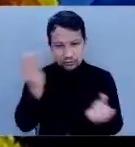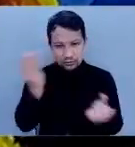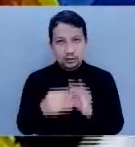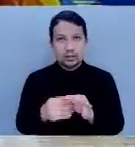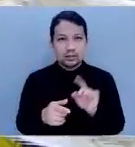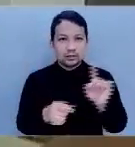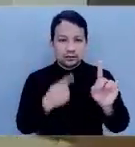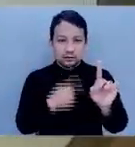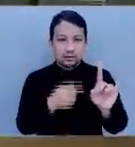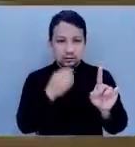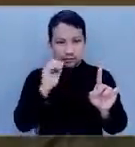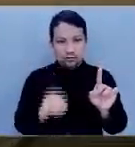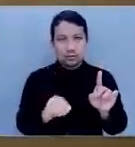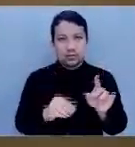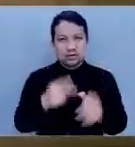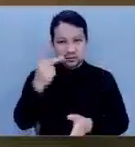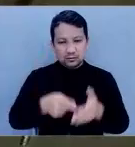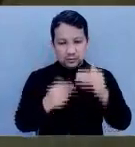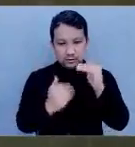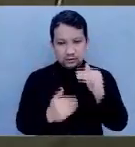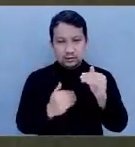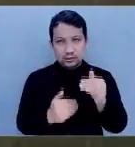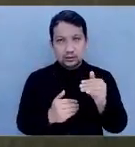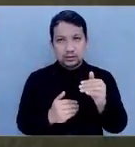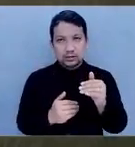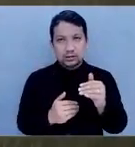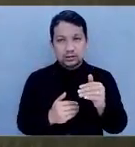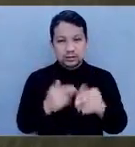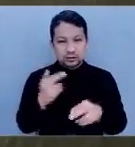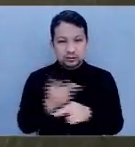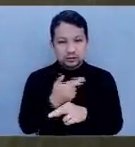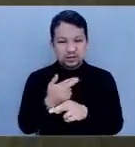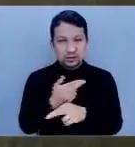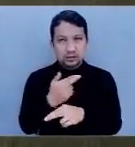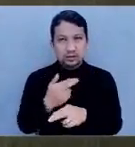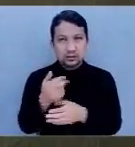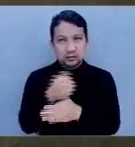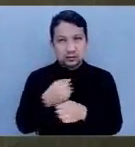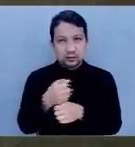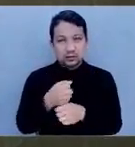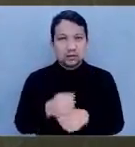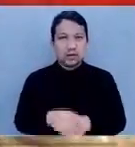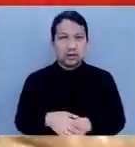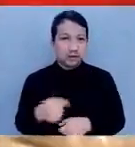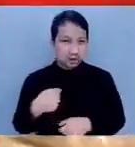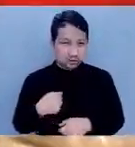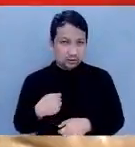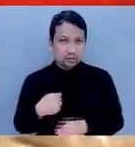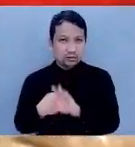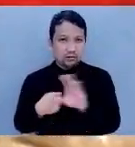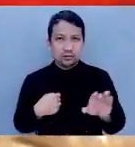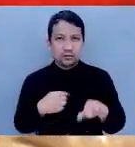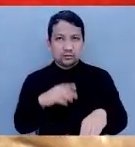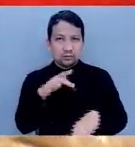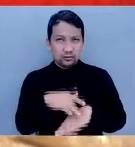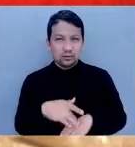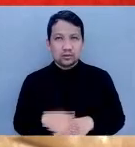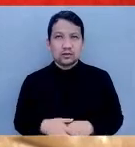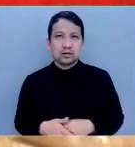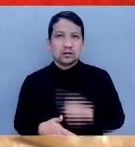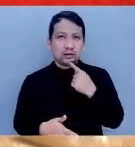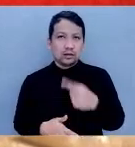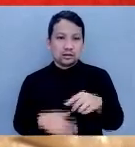mismo ang nagpatupad ng price ceiling sa regular at well milled rice kung ako lang Ayokong pakialaman ang